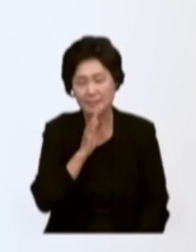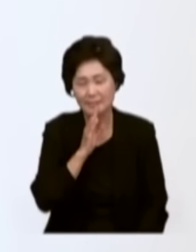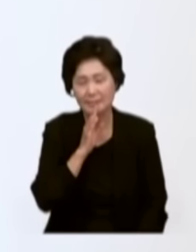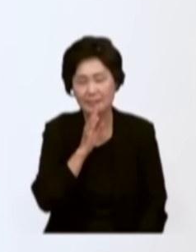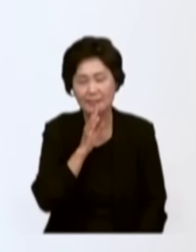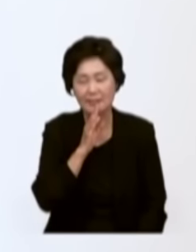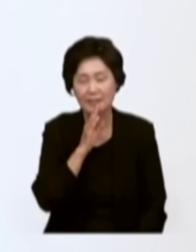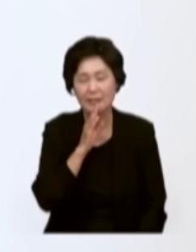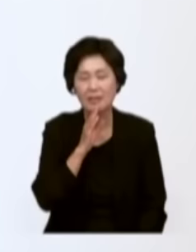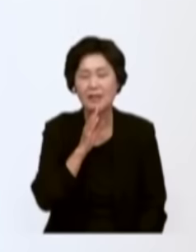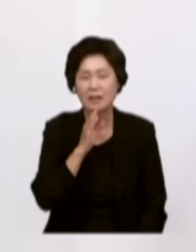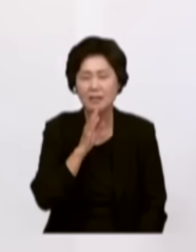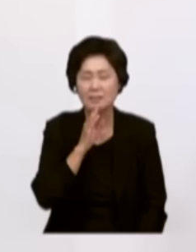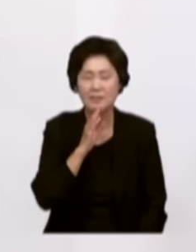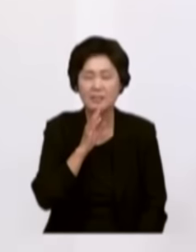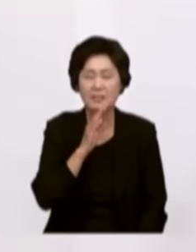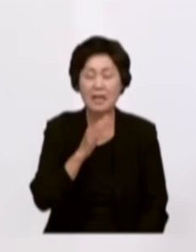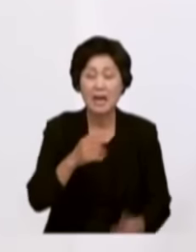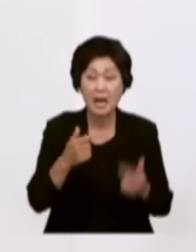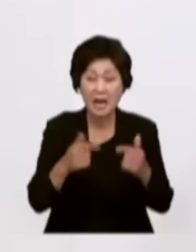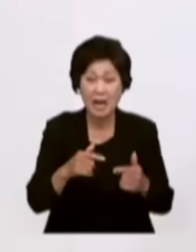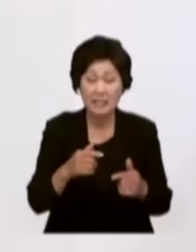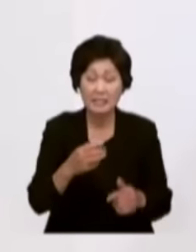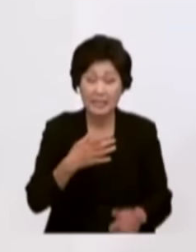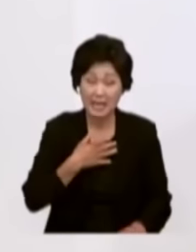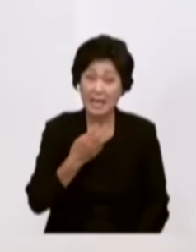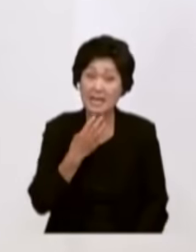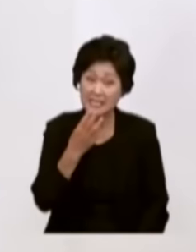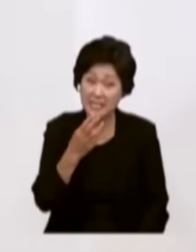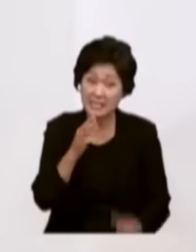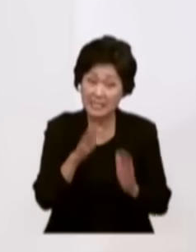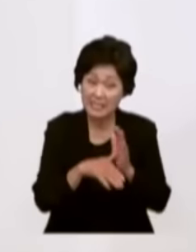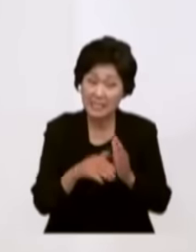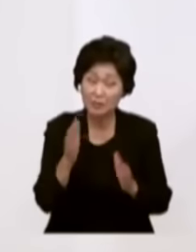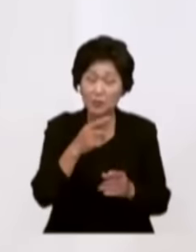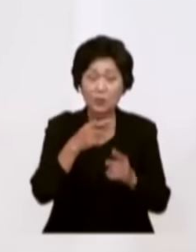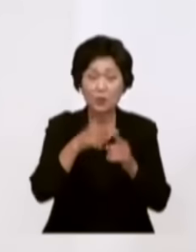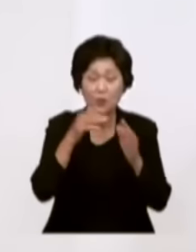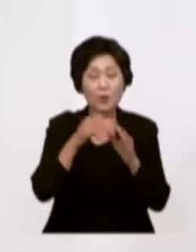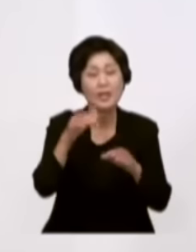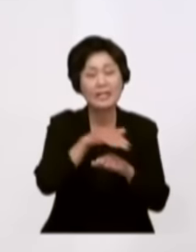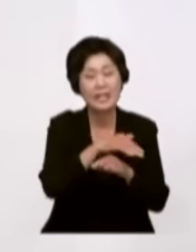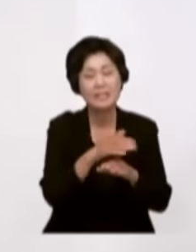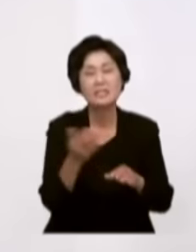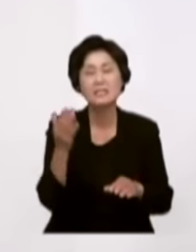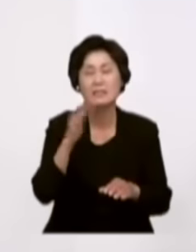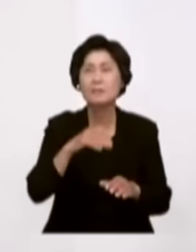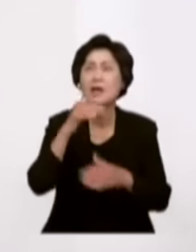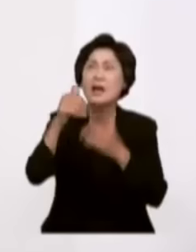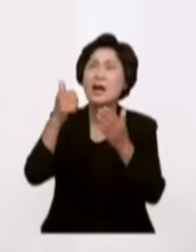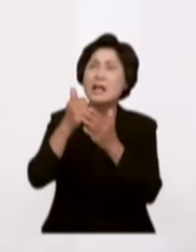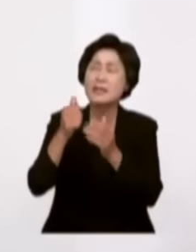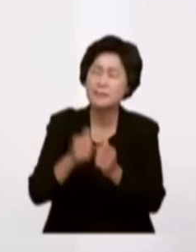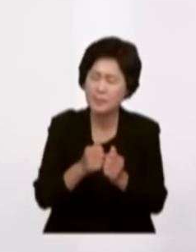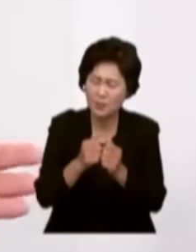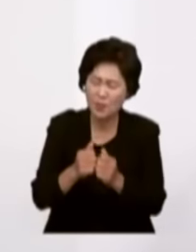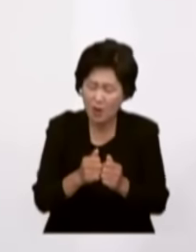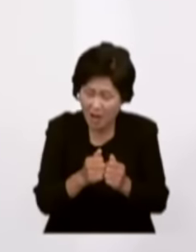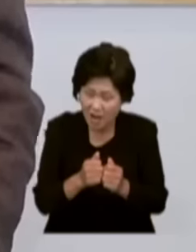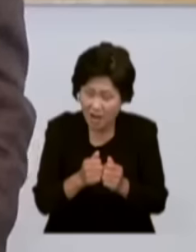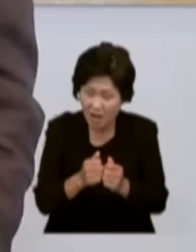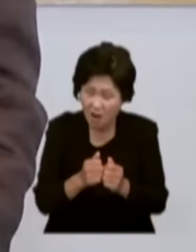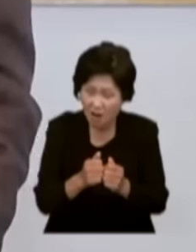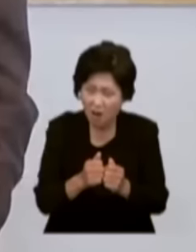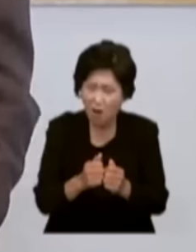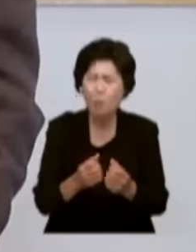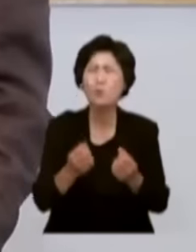내가 왜 몰랐지? 그러니까 늘 세 살 때부터 교회를 다녔지만 하나님이 늘 저와 함께한다는 걸 알면서도 잊어버려요. 예, 예. 참 신기해 잊어버리고